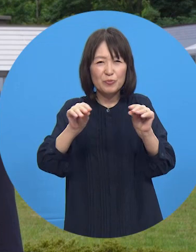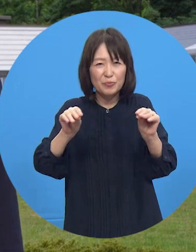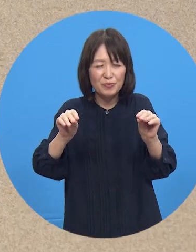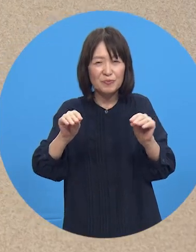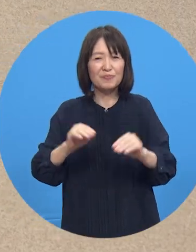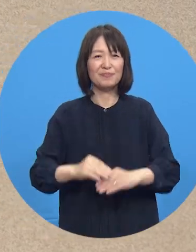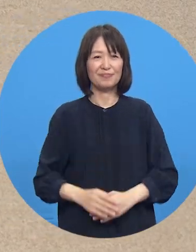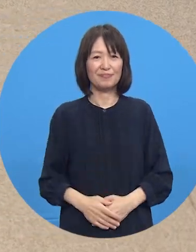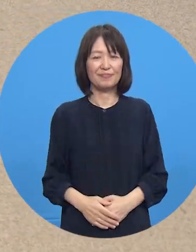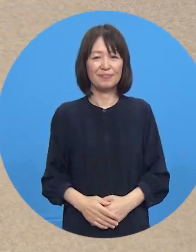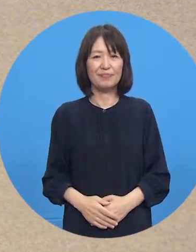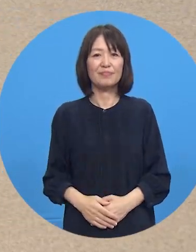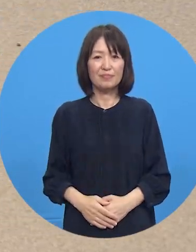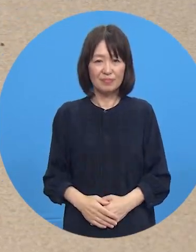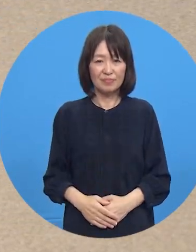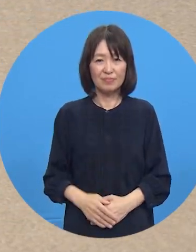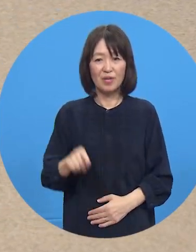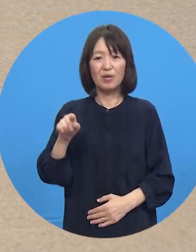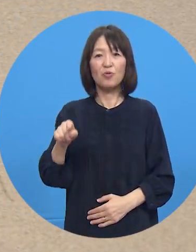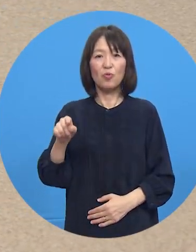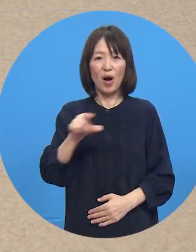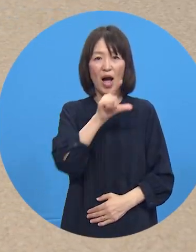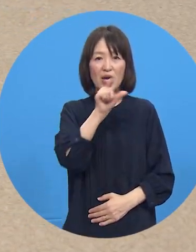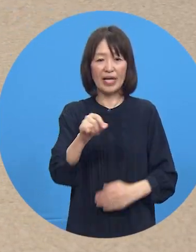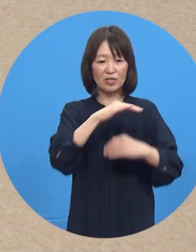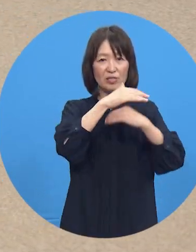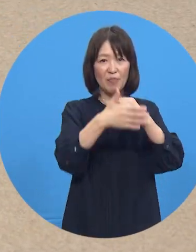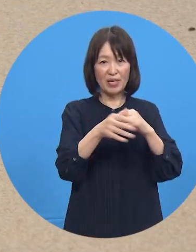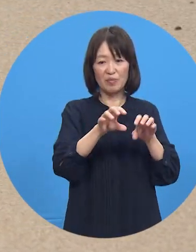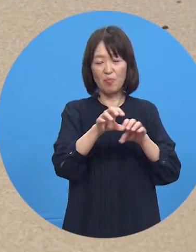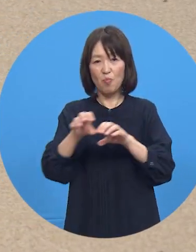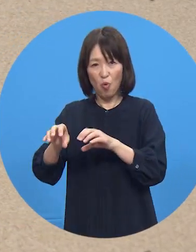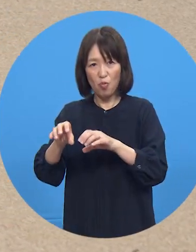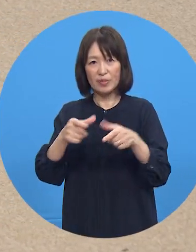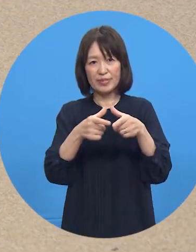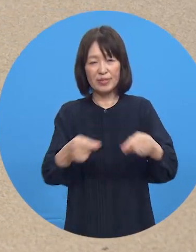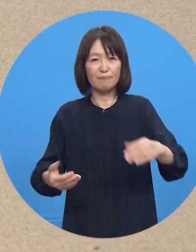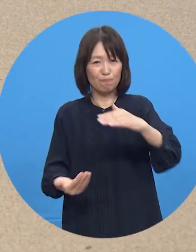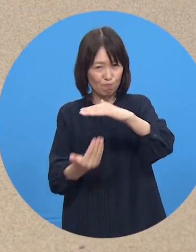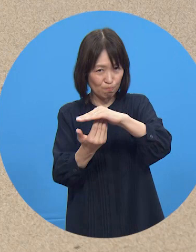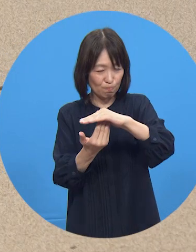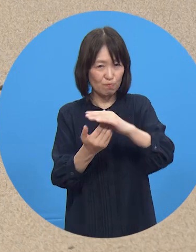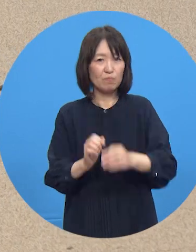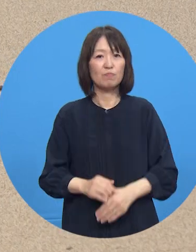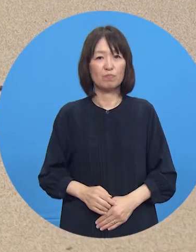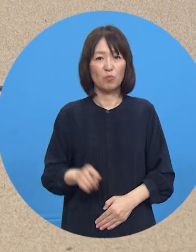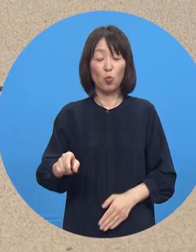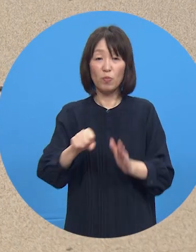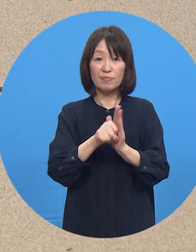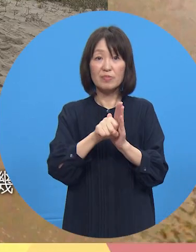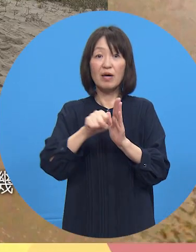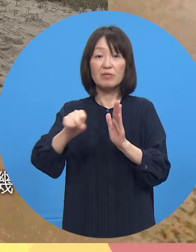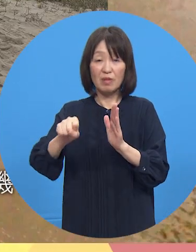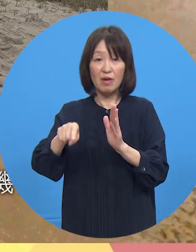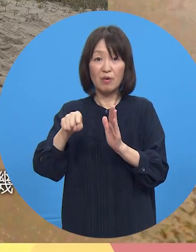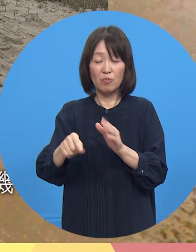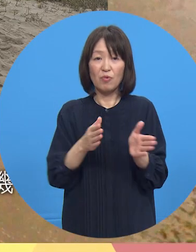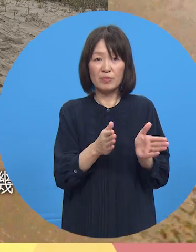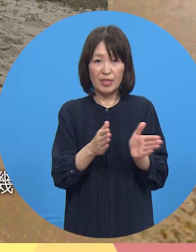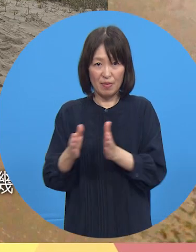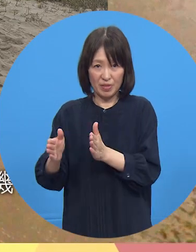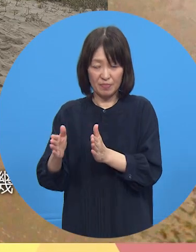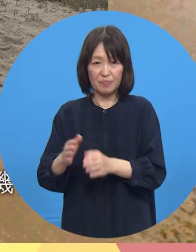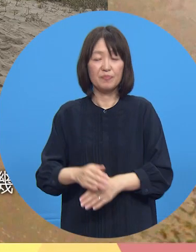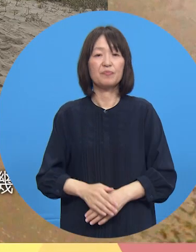ね。日本の中でも、一番月面に似ていると言われています。で、鳥取県はそれを生かしてルナテラスを整